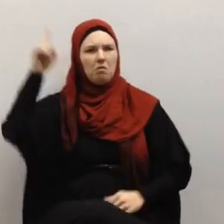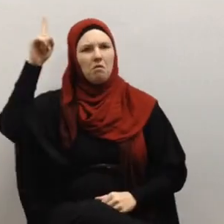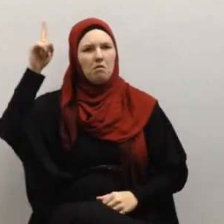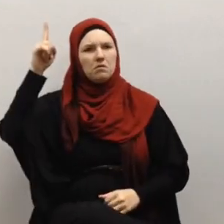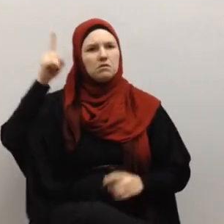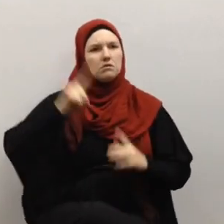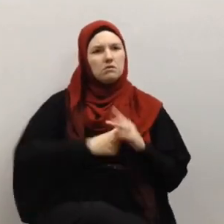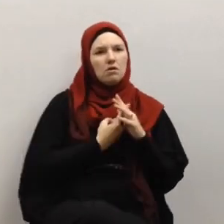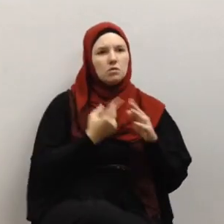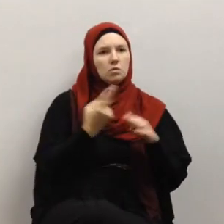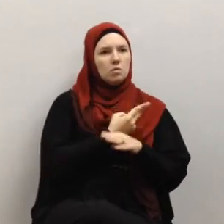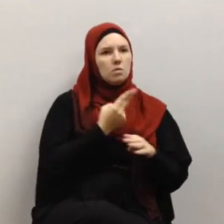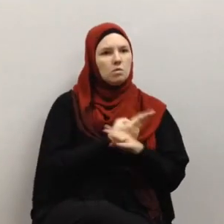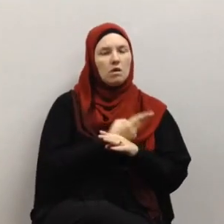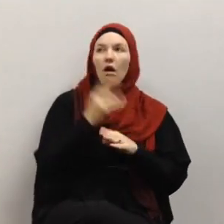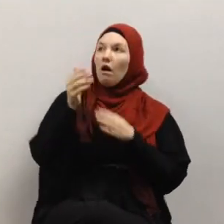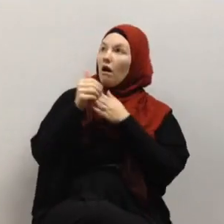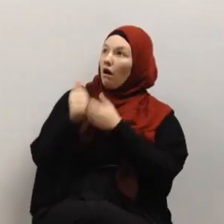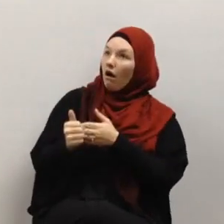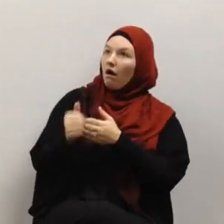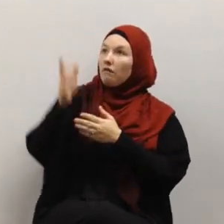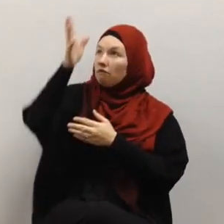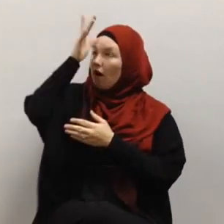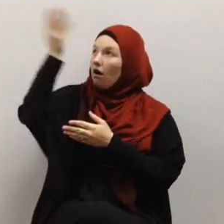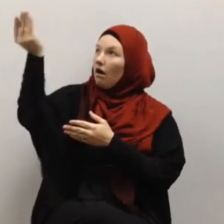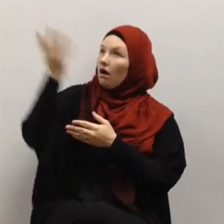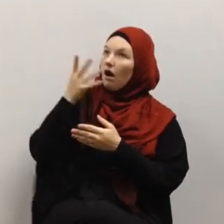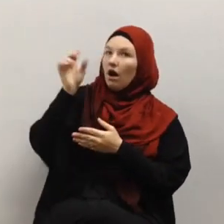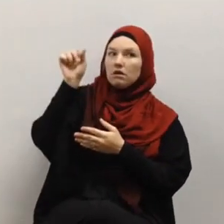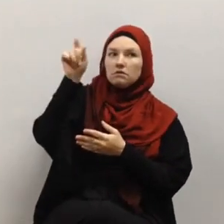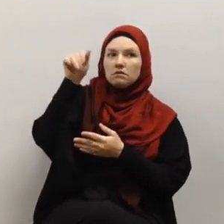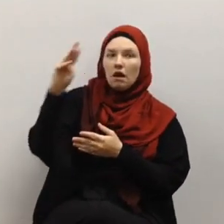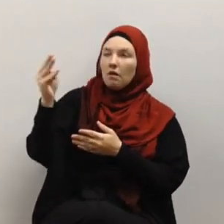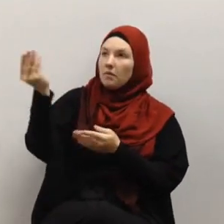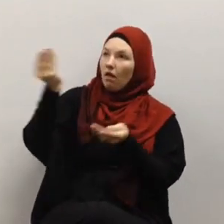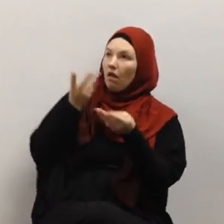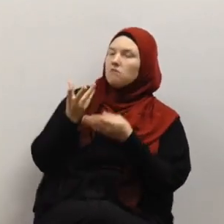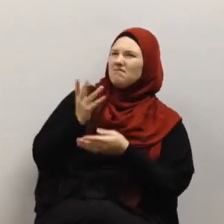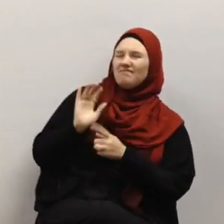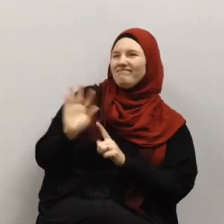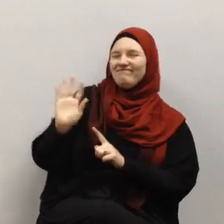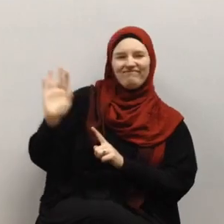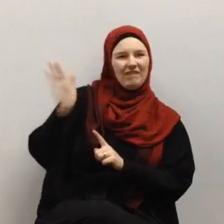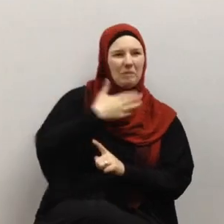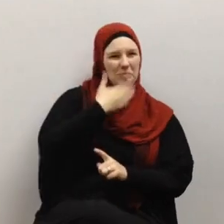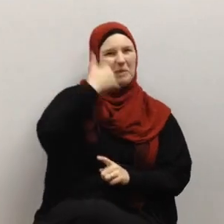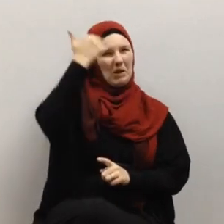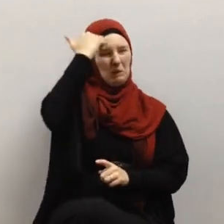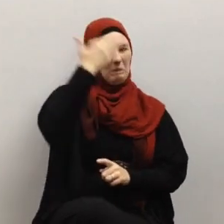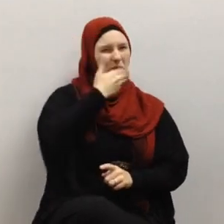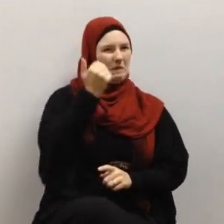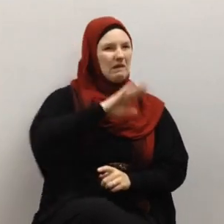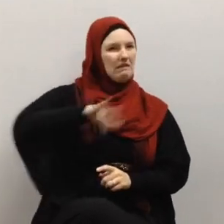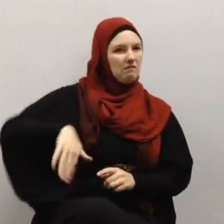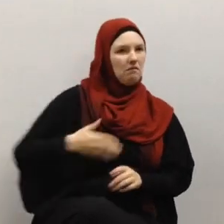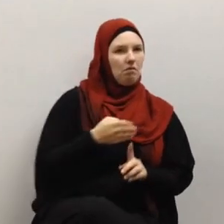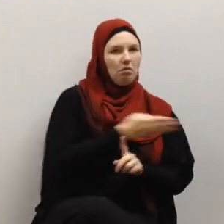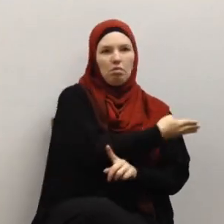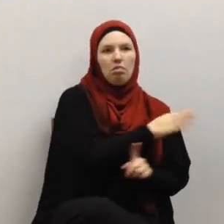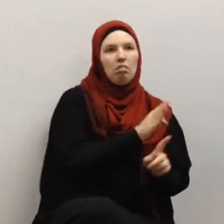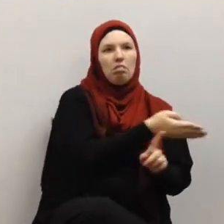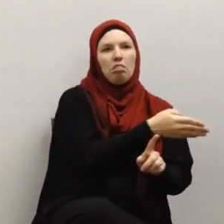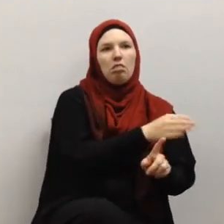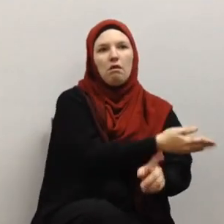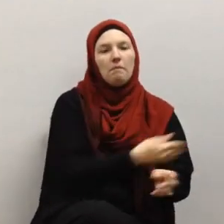own thinking above the guidance they got from their father, Adam, and so on and so forth. So they started to deviate. فَبَعَثَ